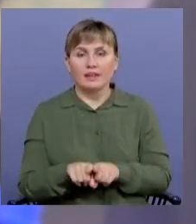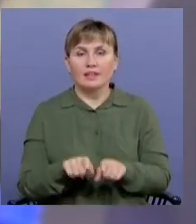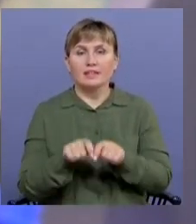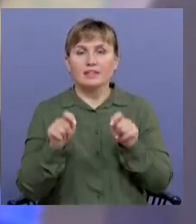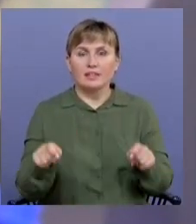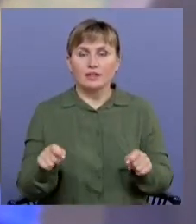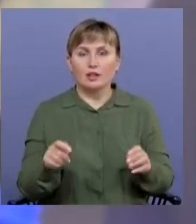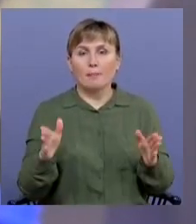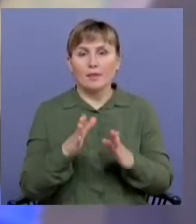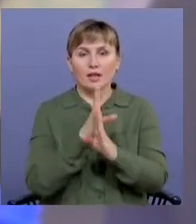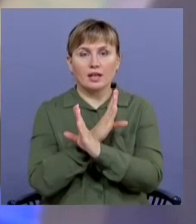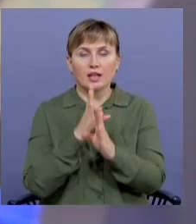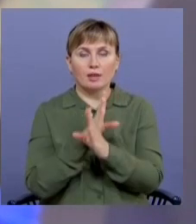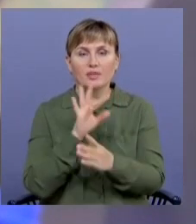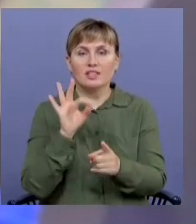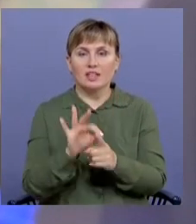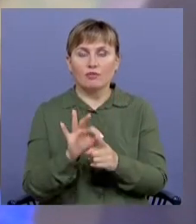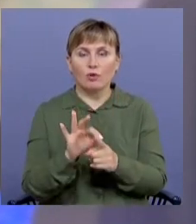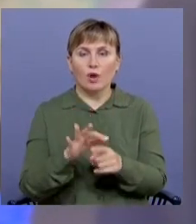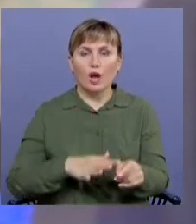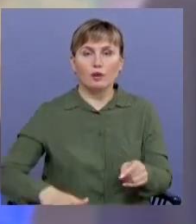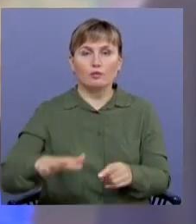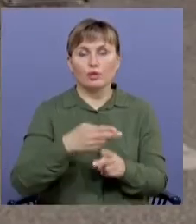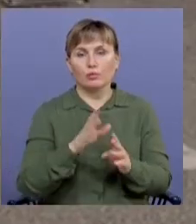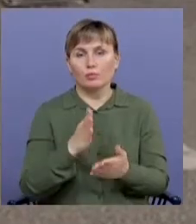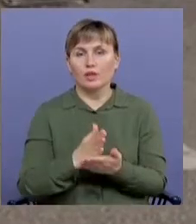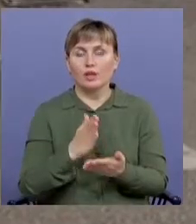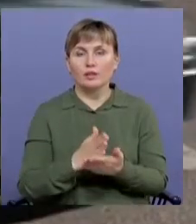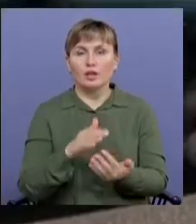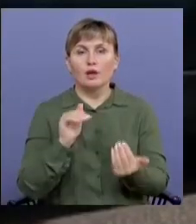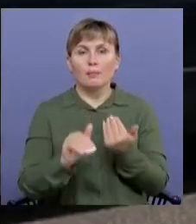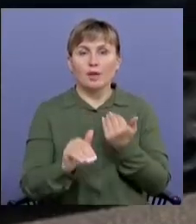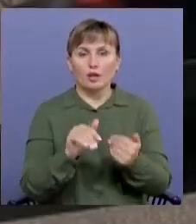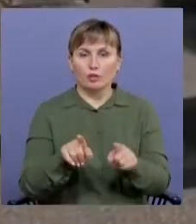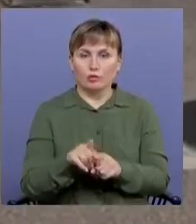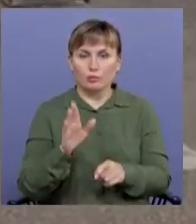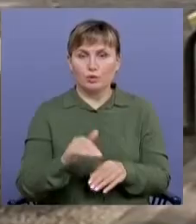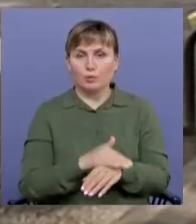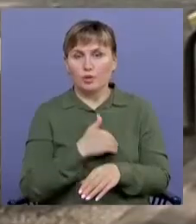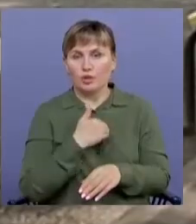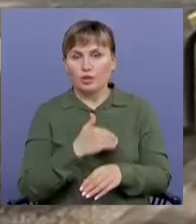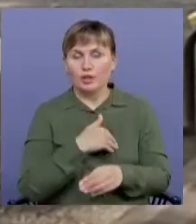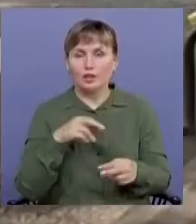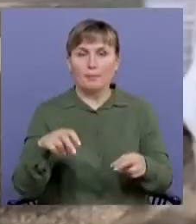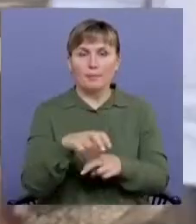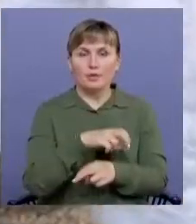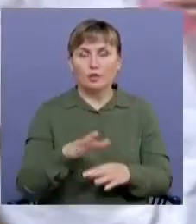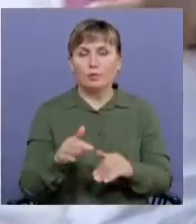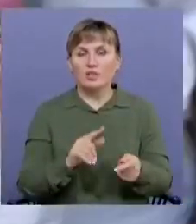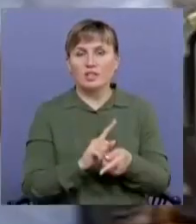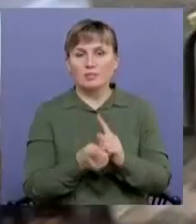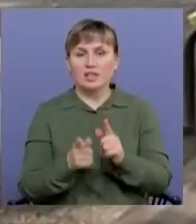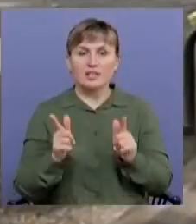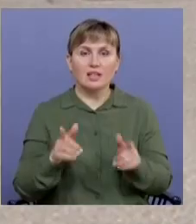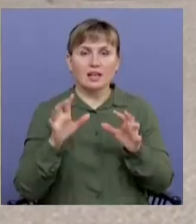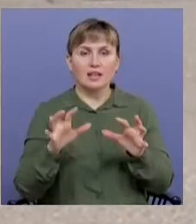создания микроклимата именно вот целевой аудитории, которая там будет находиться. Проезжая часть тоже станет доброжелательнее к пешеходам после изменений